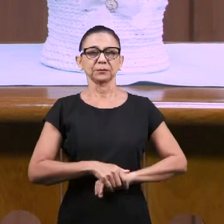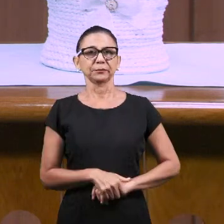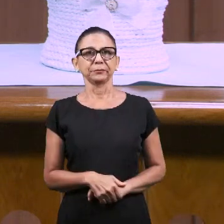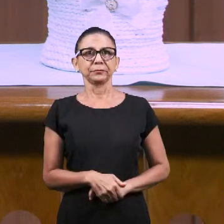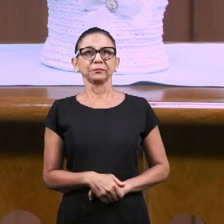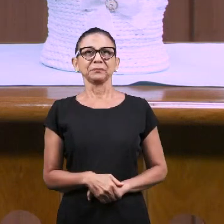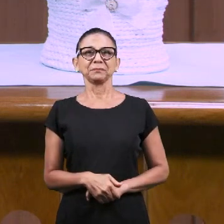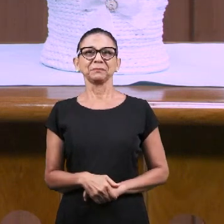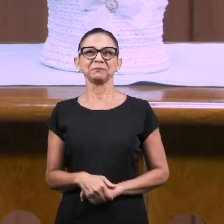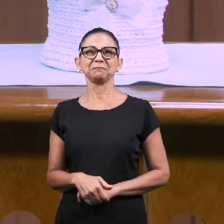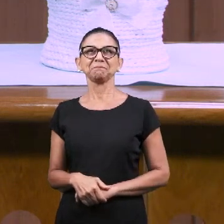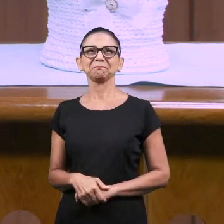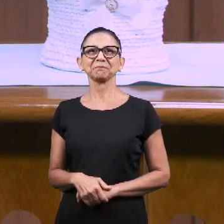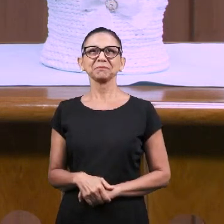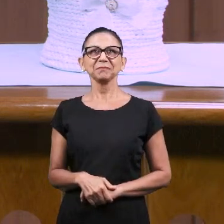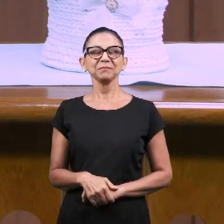envoyer.